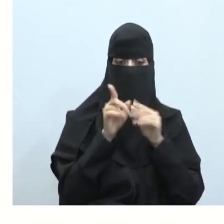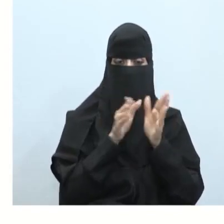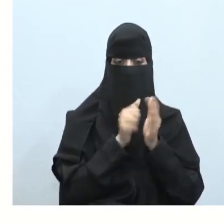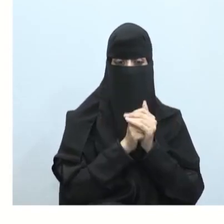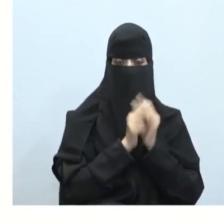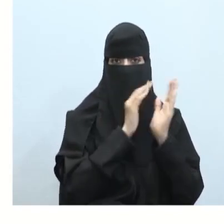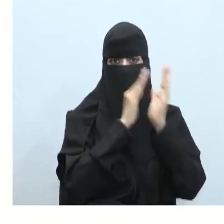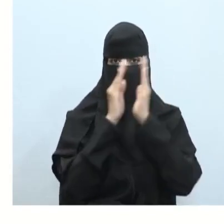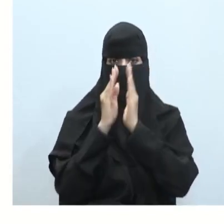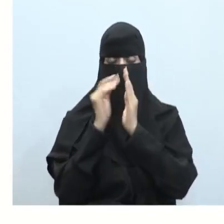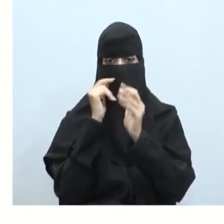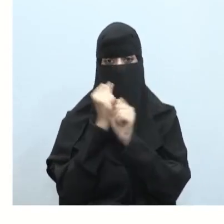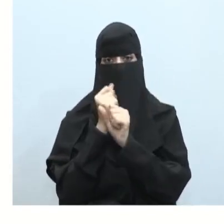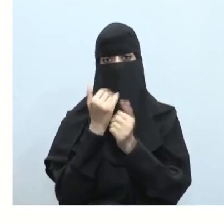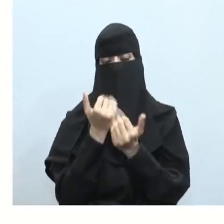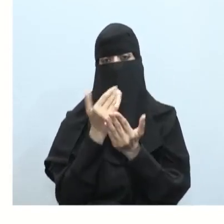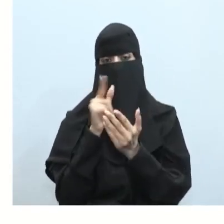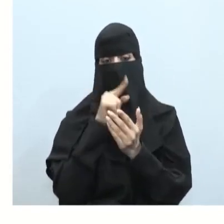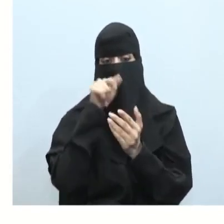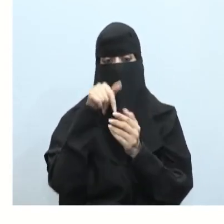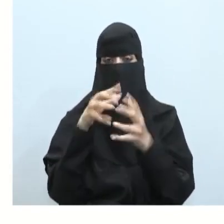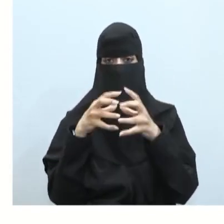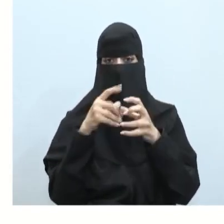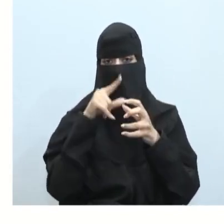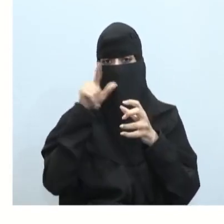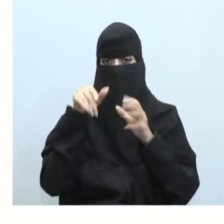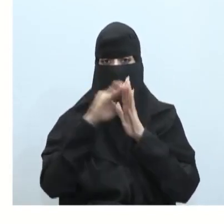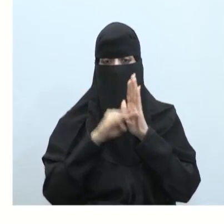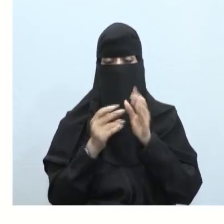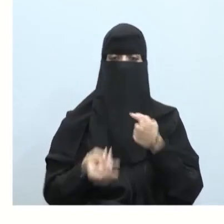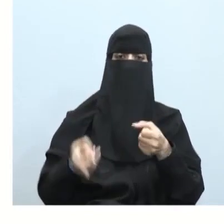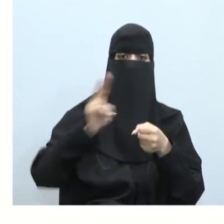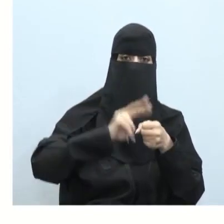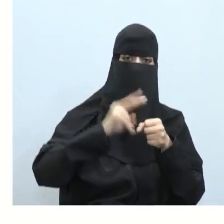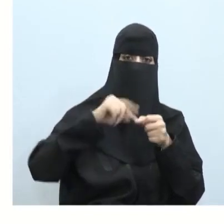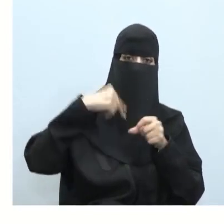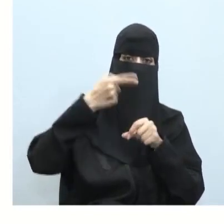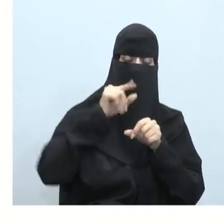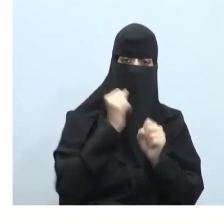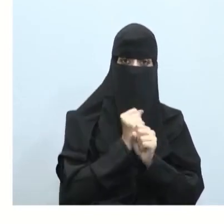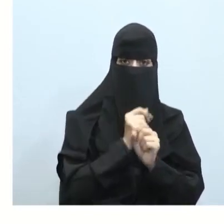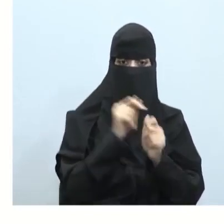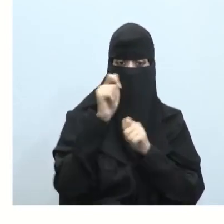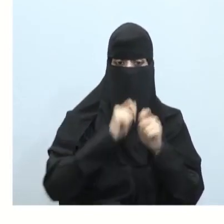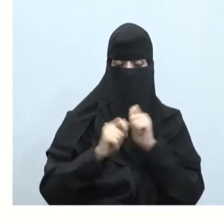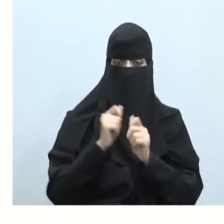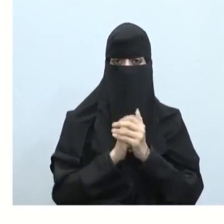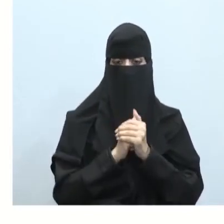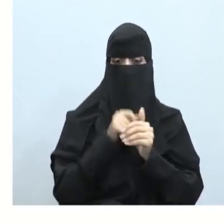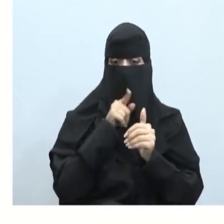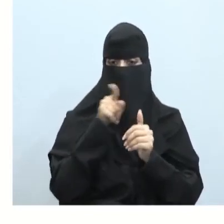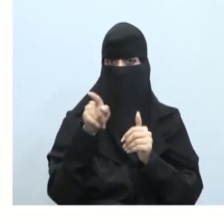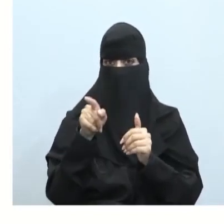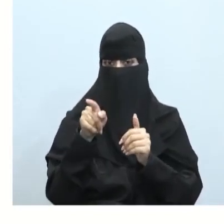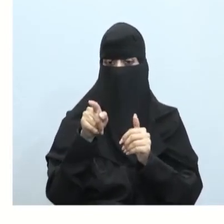الملف القابل للتنفيذ غير متوفر ويتم تفسير البرنامج مره اخرى عند كل عمليه تنفيذ بمعنى انها المترجم